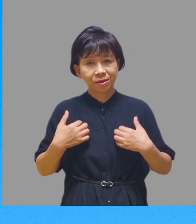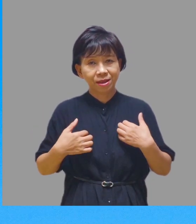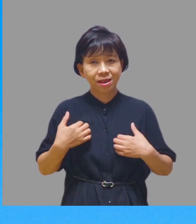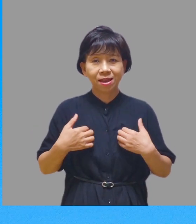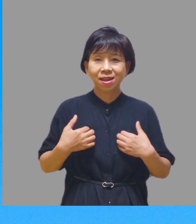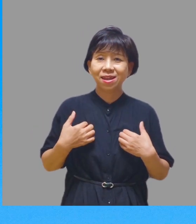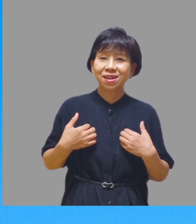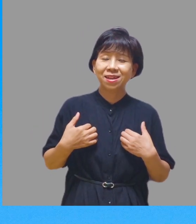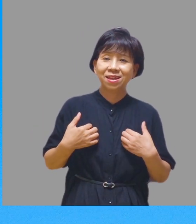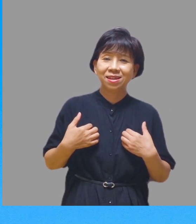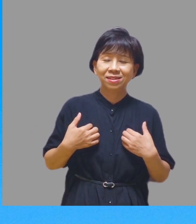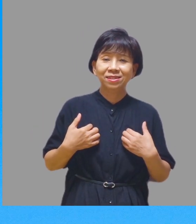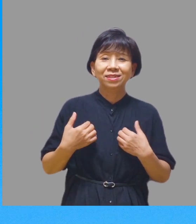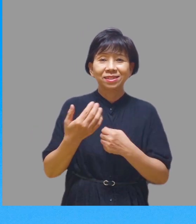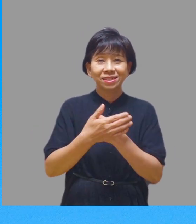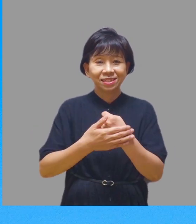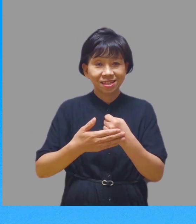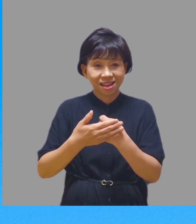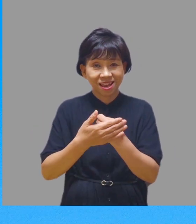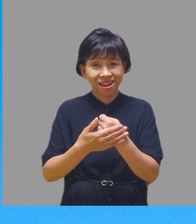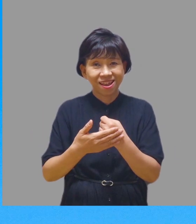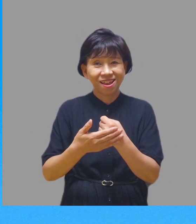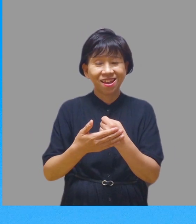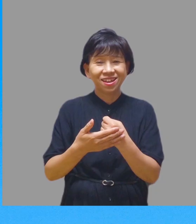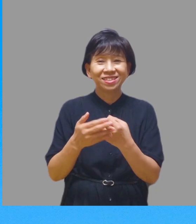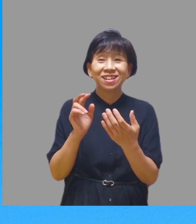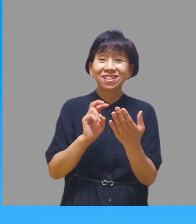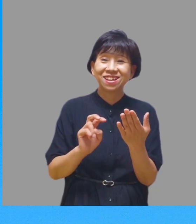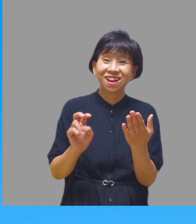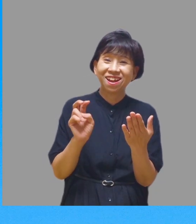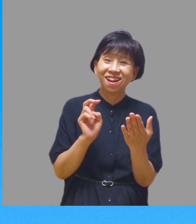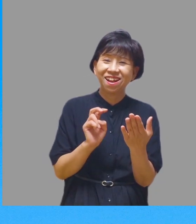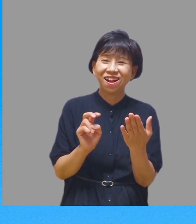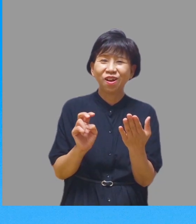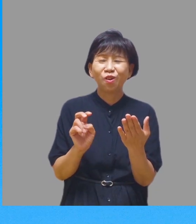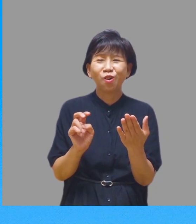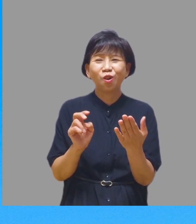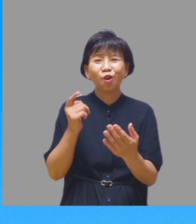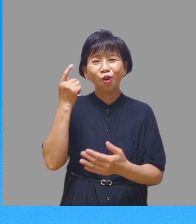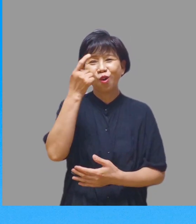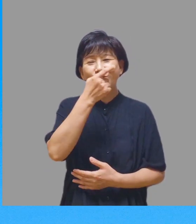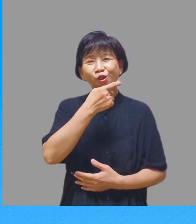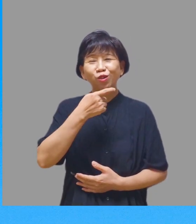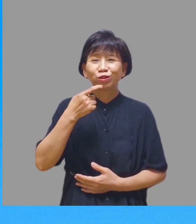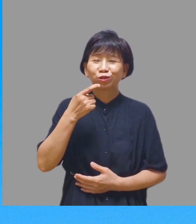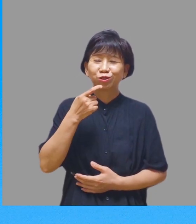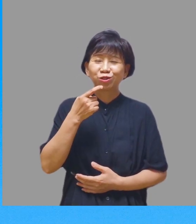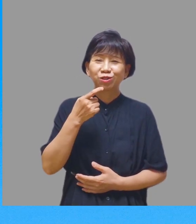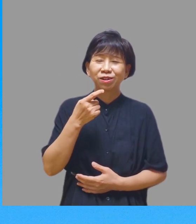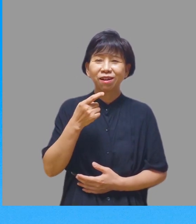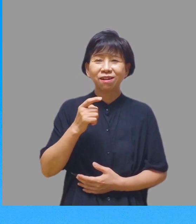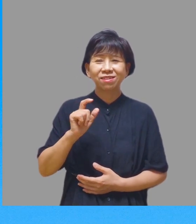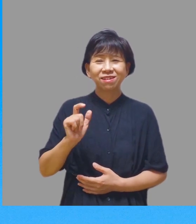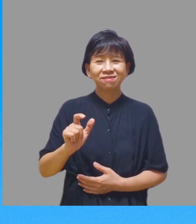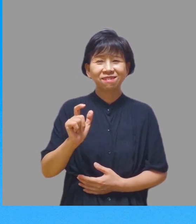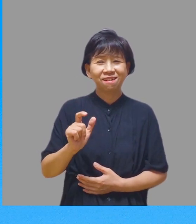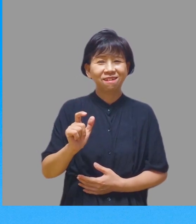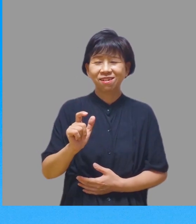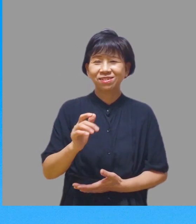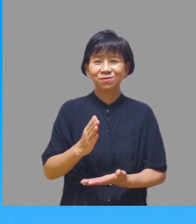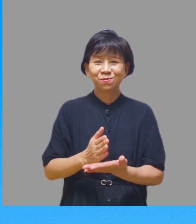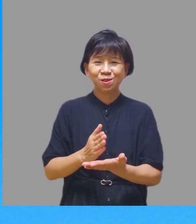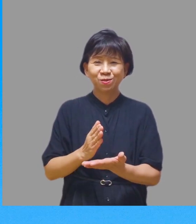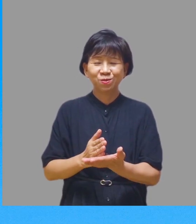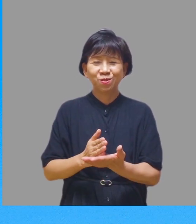우리 은혜 받으시냐고 찬양에 표정이 조금 굳어 계세요. 너무 이렇게 인상 쓰고 은혜 받지 마시고 이렇게